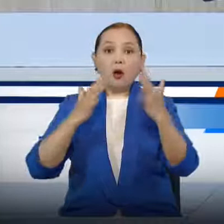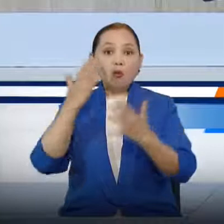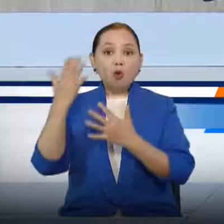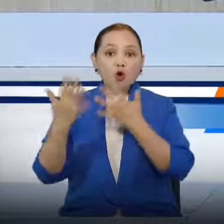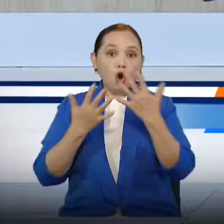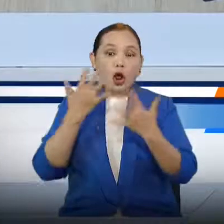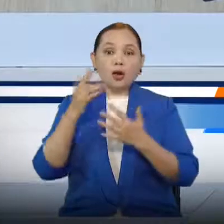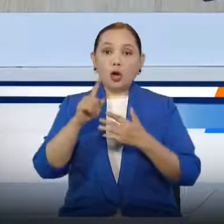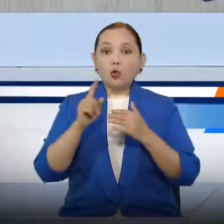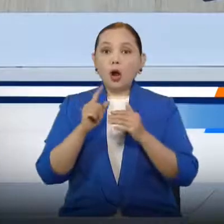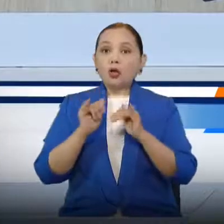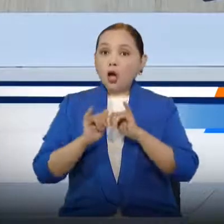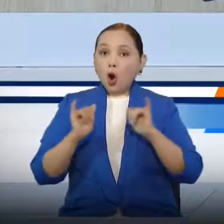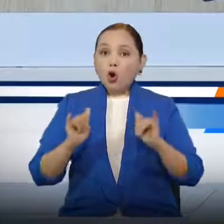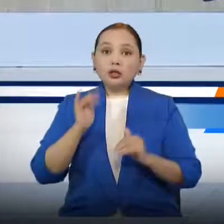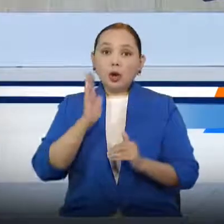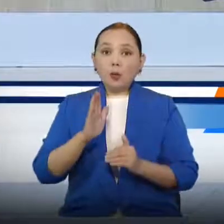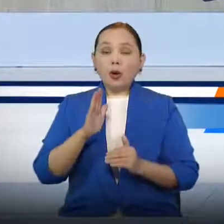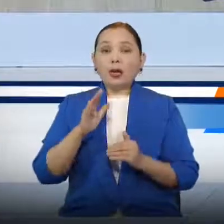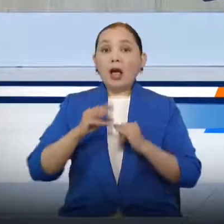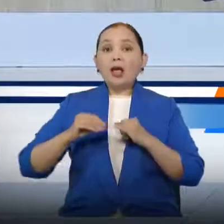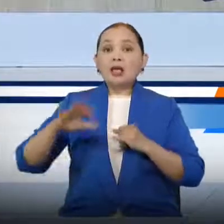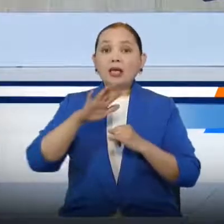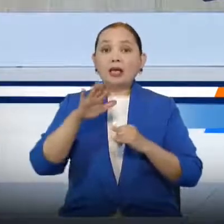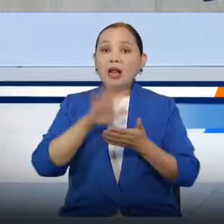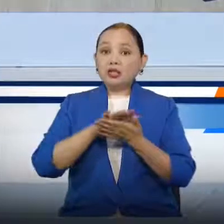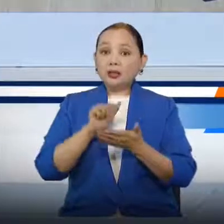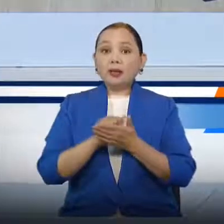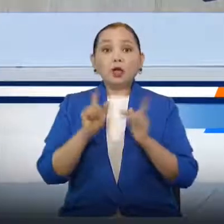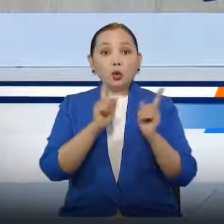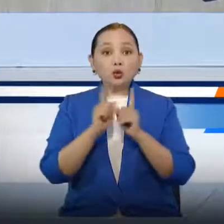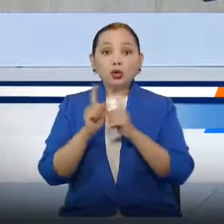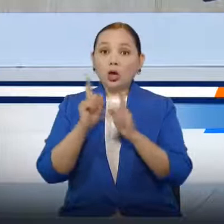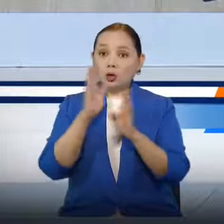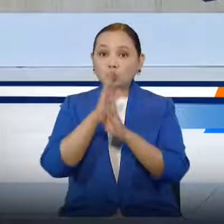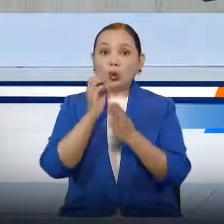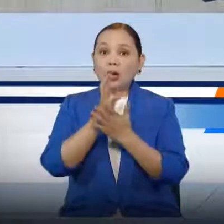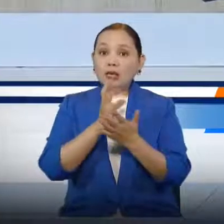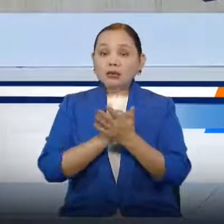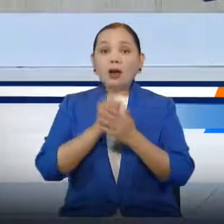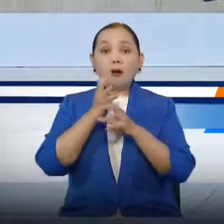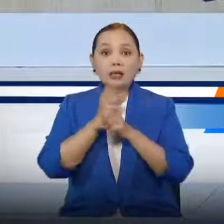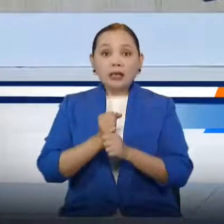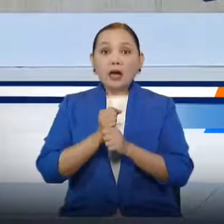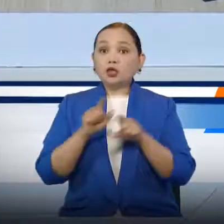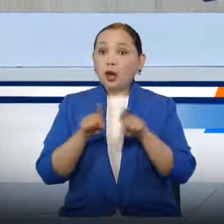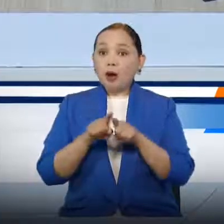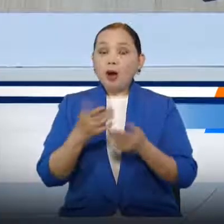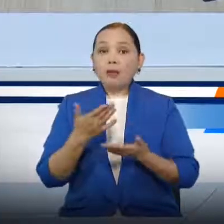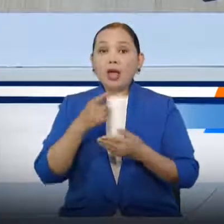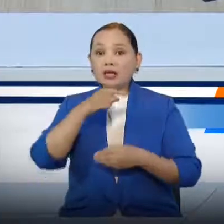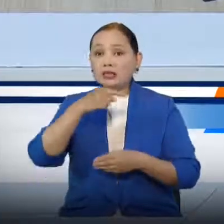va ularning ortib borishi, yerlarning degradatsiyaga uchrashishi, suv resurslarining keskin qisqarishi kabi